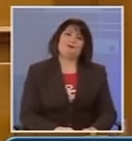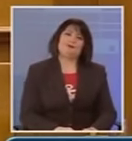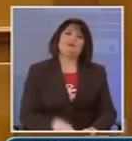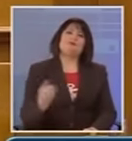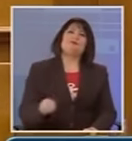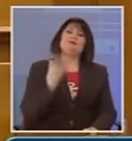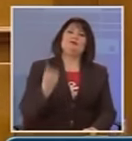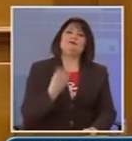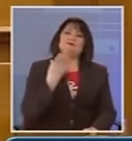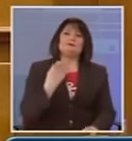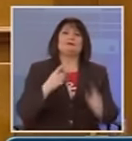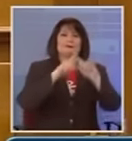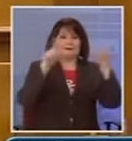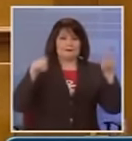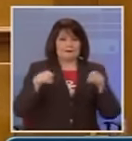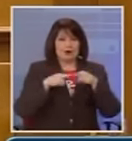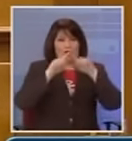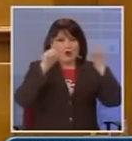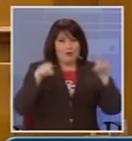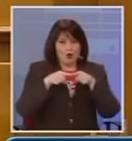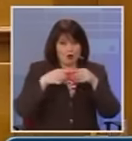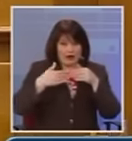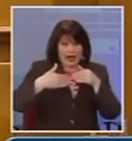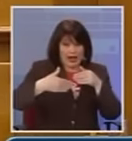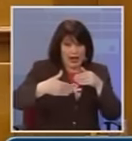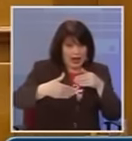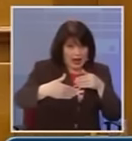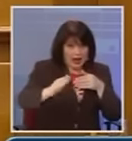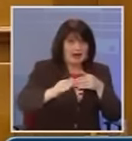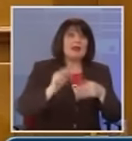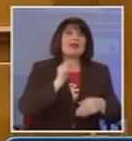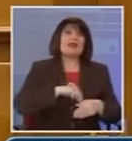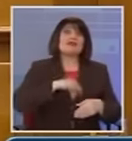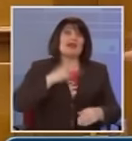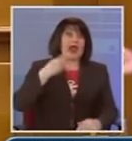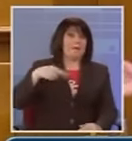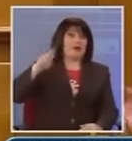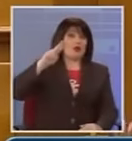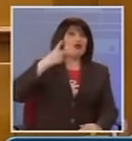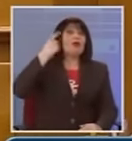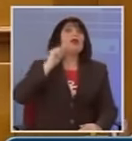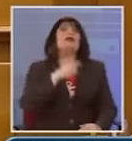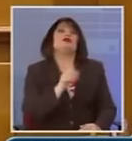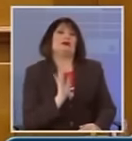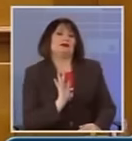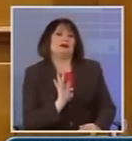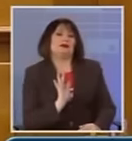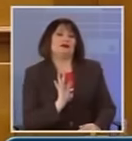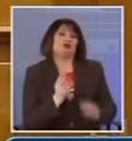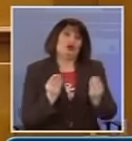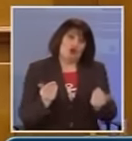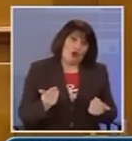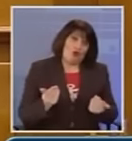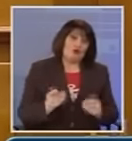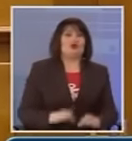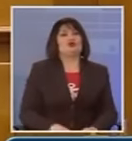σύγχρονα ένα ομόλογα ο τόκος τους μεγαλώνει μετά από κάποια χρόνια και γίνεται ασύμφορος, υποθέτω ούτε αυτό το ξέρατε. Και